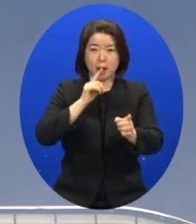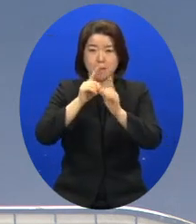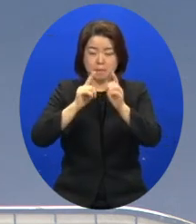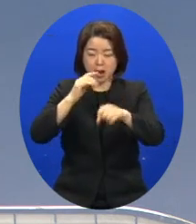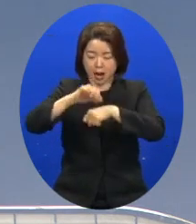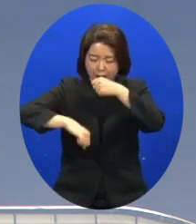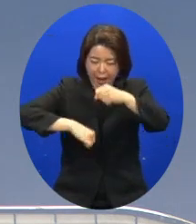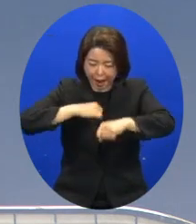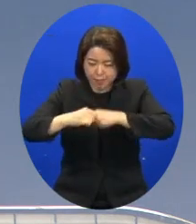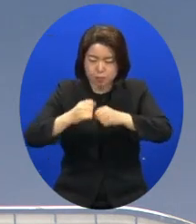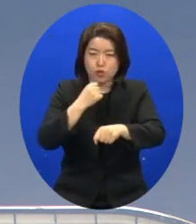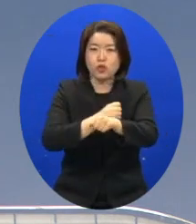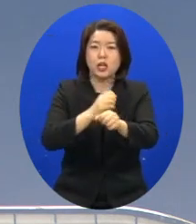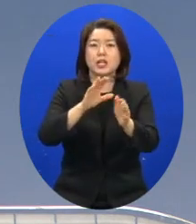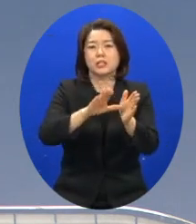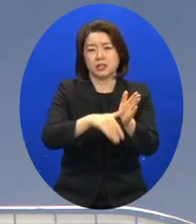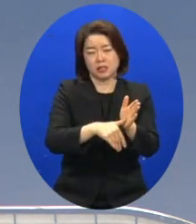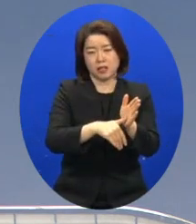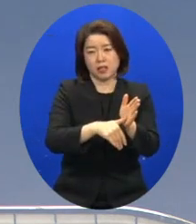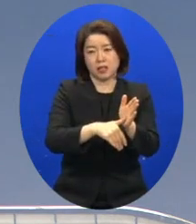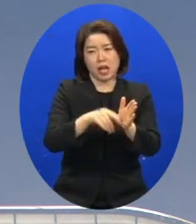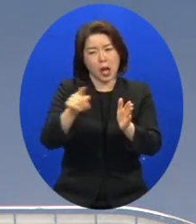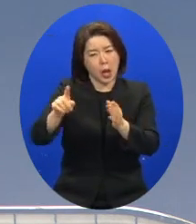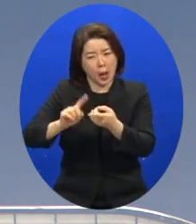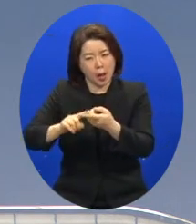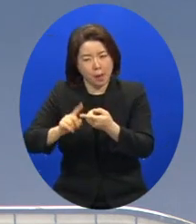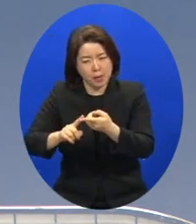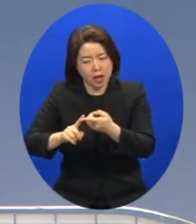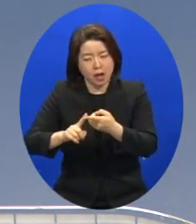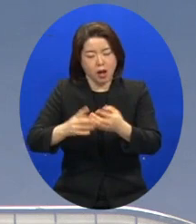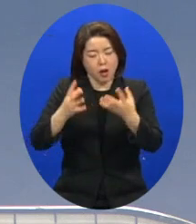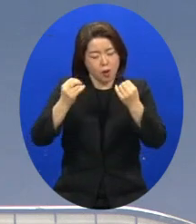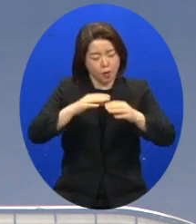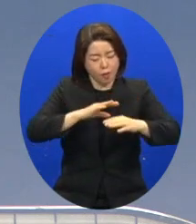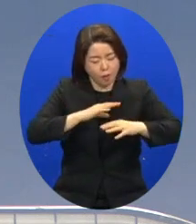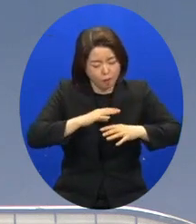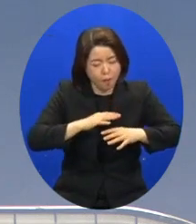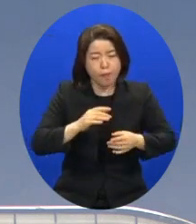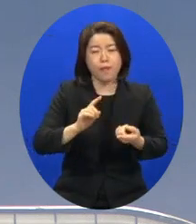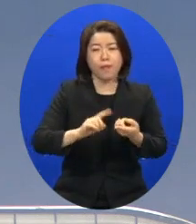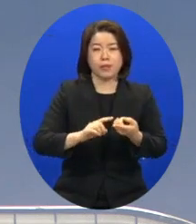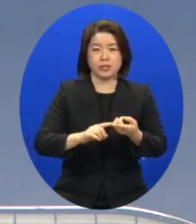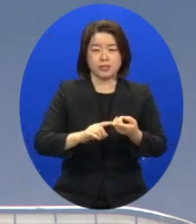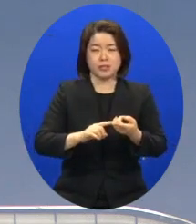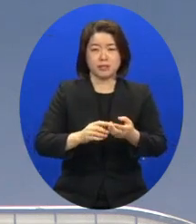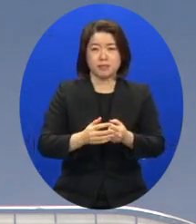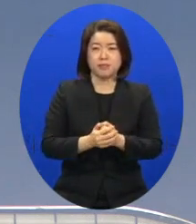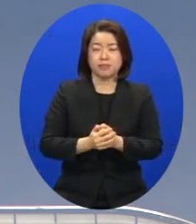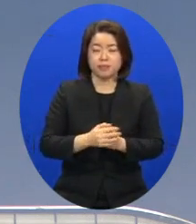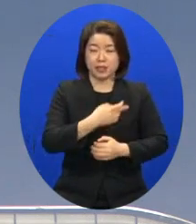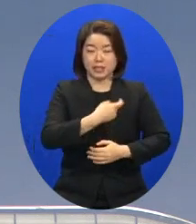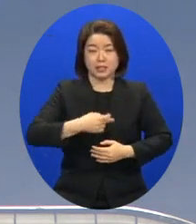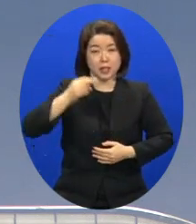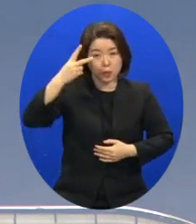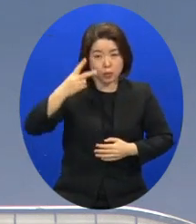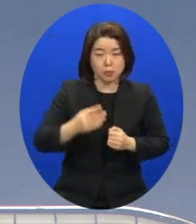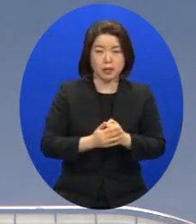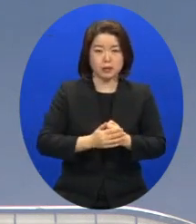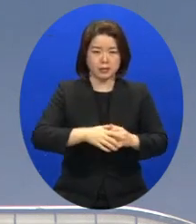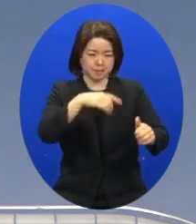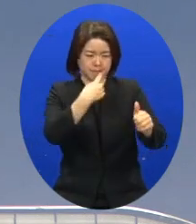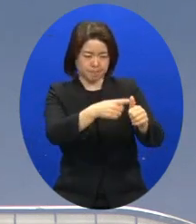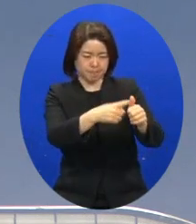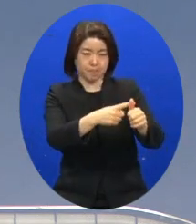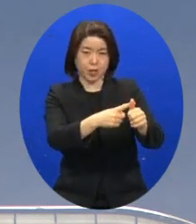어떤 사람에 대해서 내가 함부로 말했던 것이 얼마나 두려운지 여러분 사도 바울을 욕하고